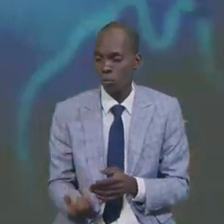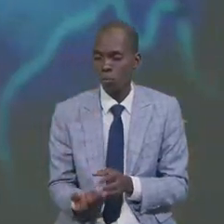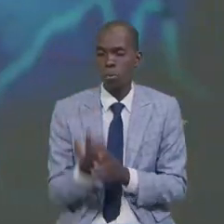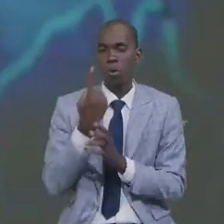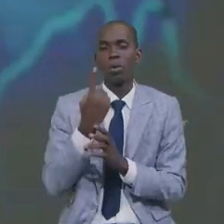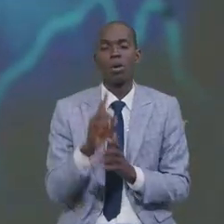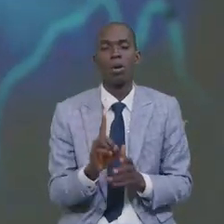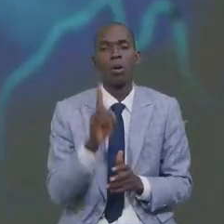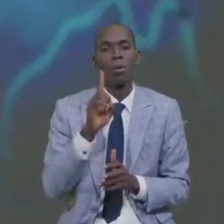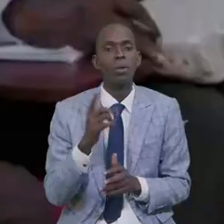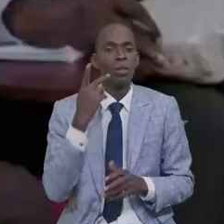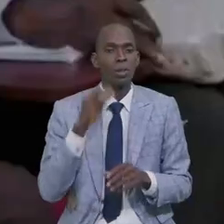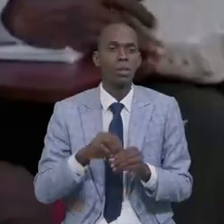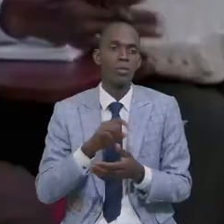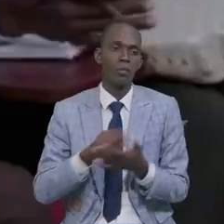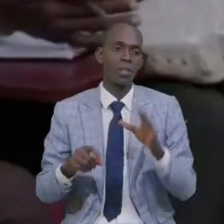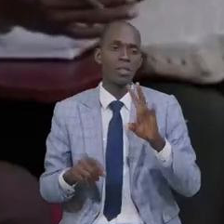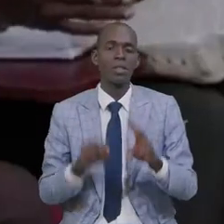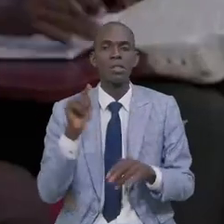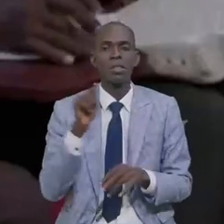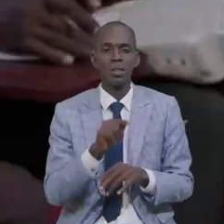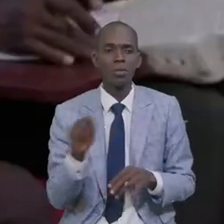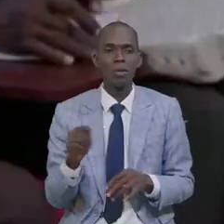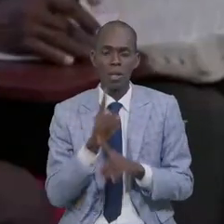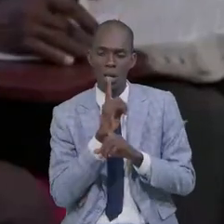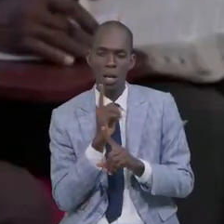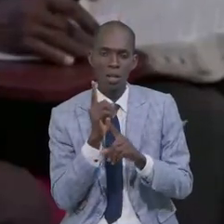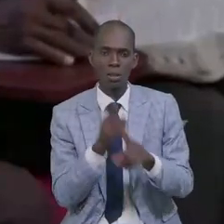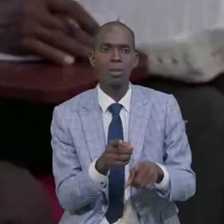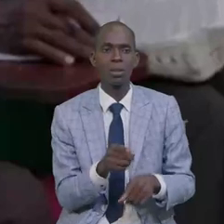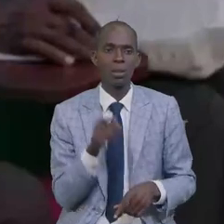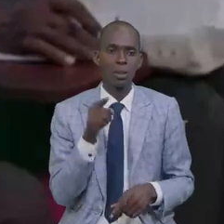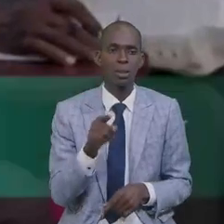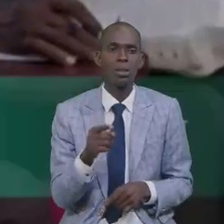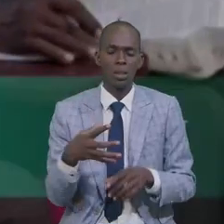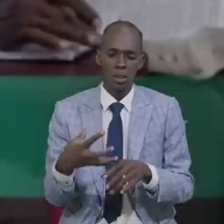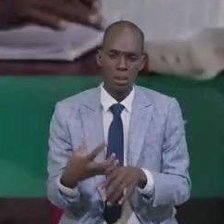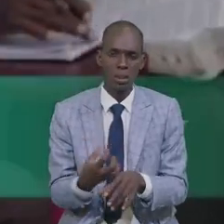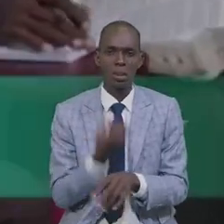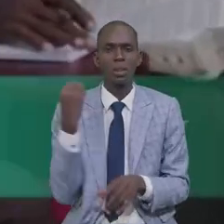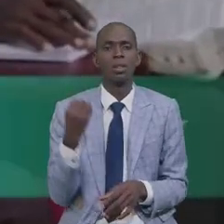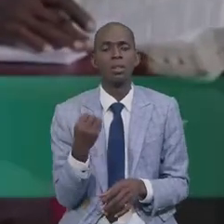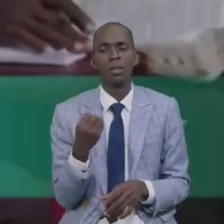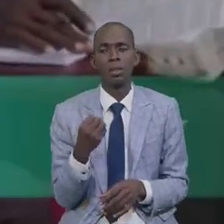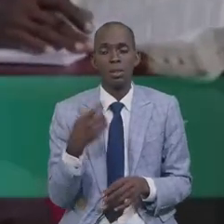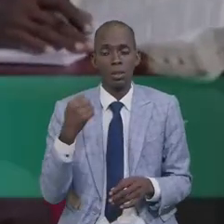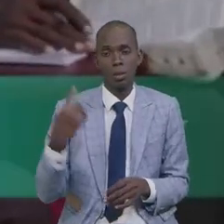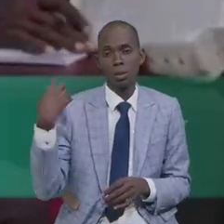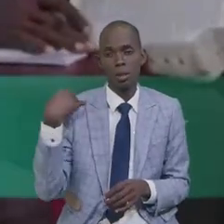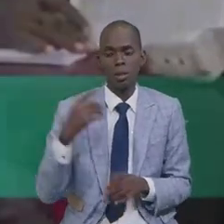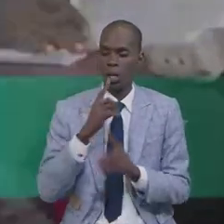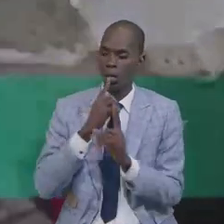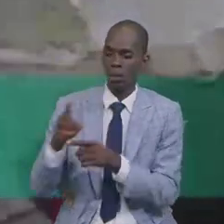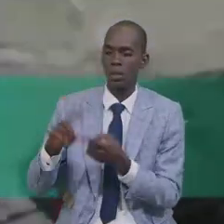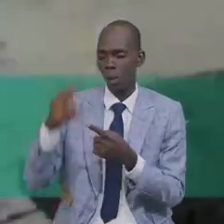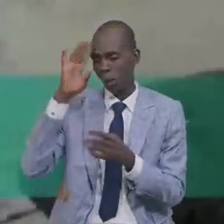a surnagé. Verset 7. Puis il dit, enlève-le. Et il avança la main, celui